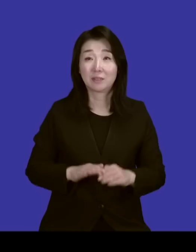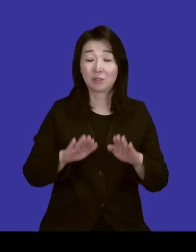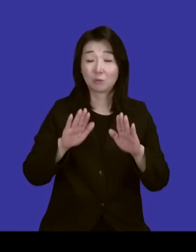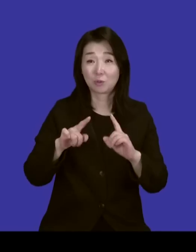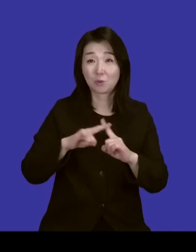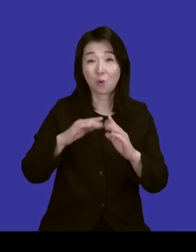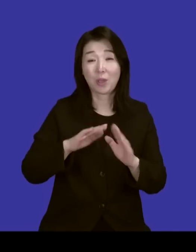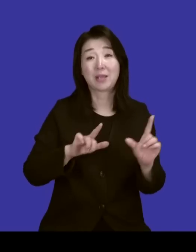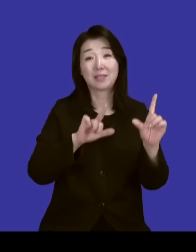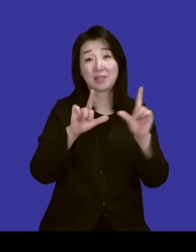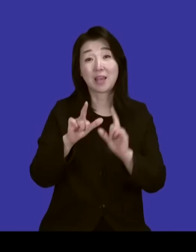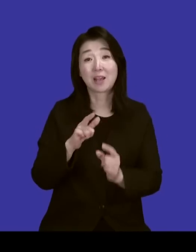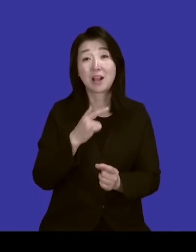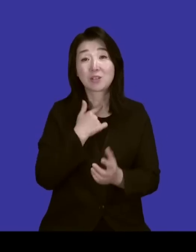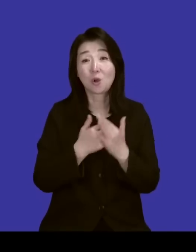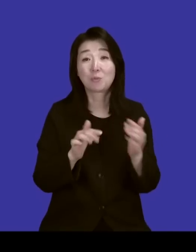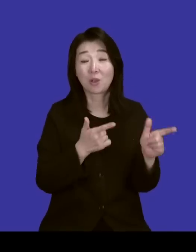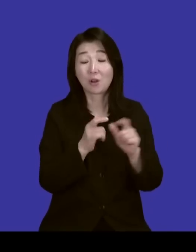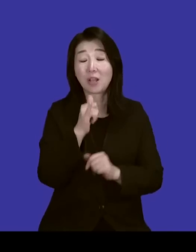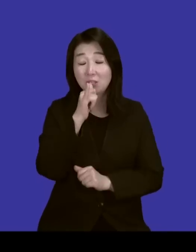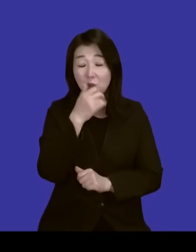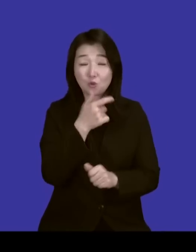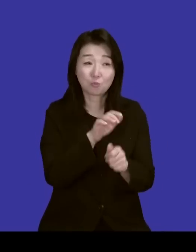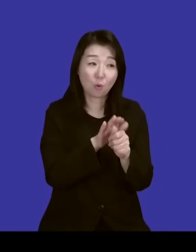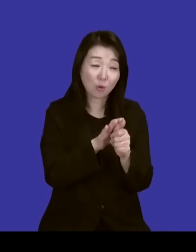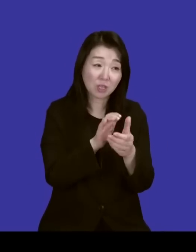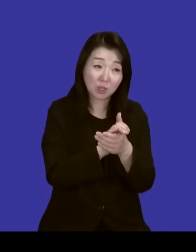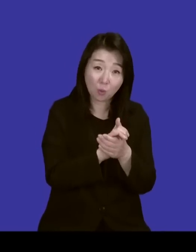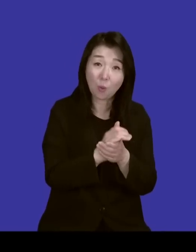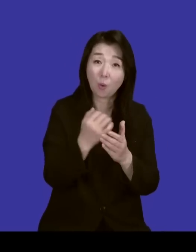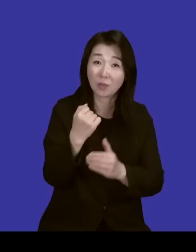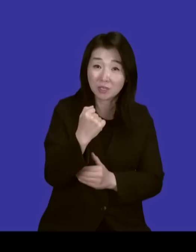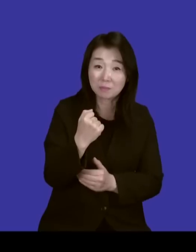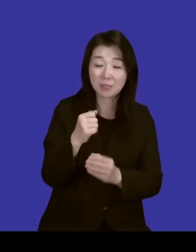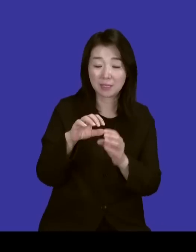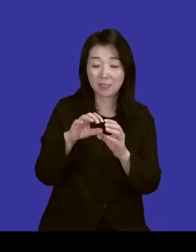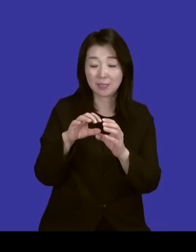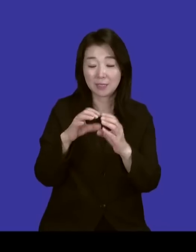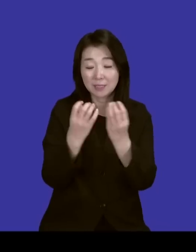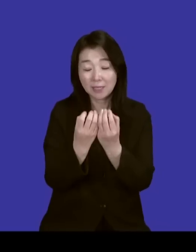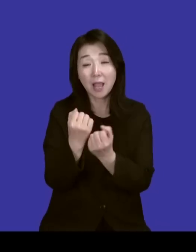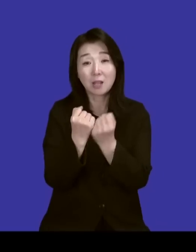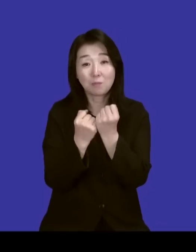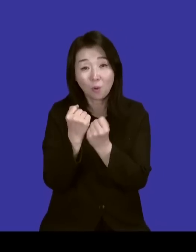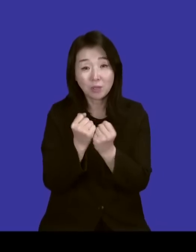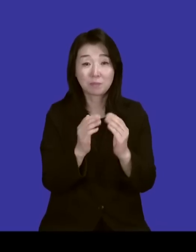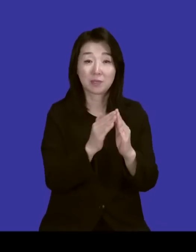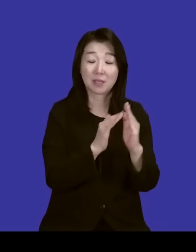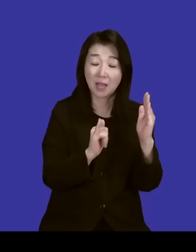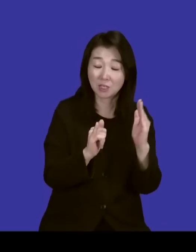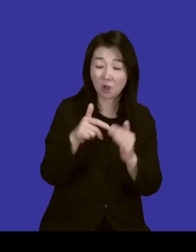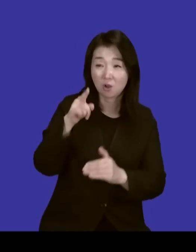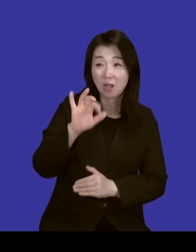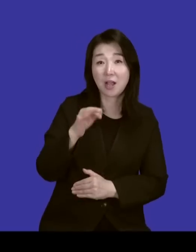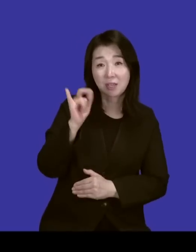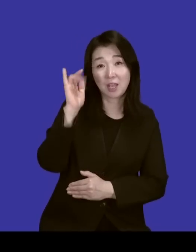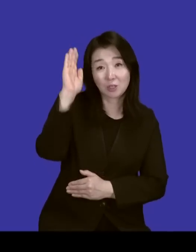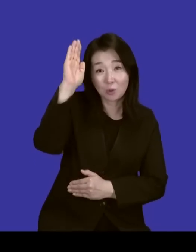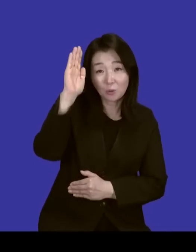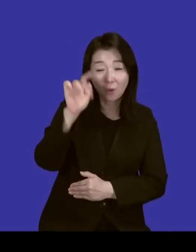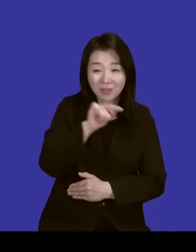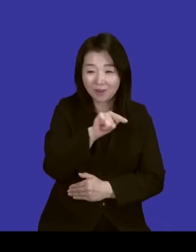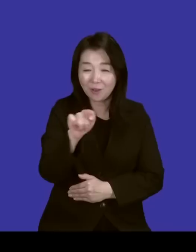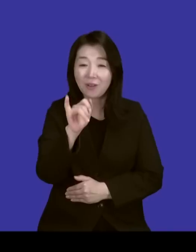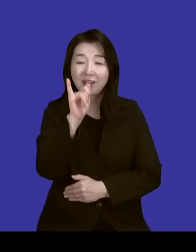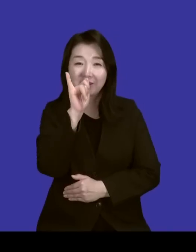생활들 뭐 중보기도의 힘이라든가 셀 모임도 그렇고 또 강해설교 또 가정 사역 모든 것에 우리가 누리는 것들이 다